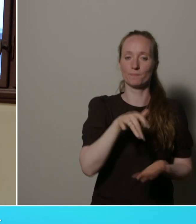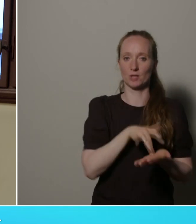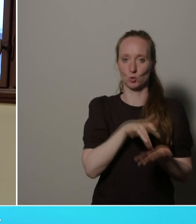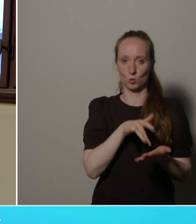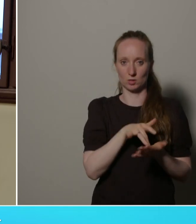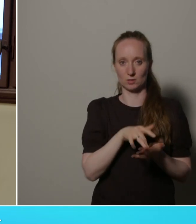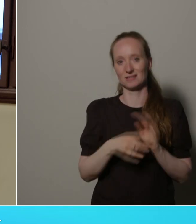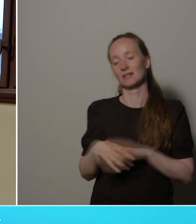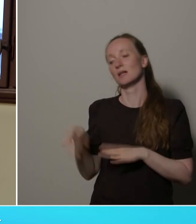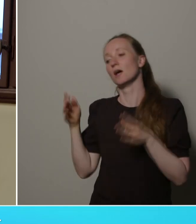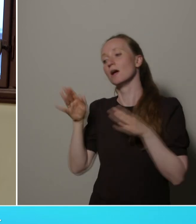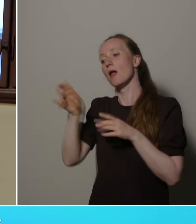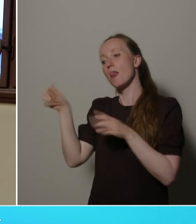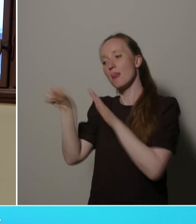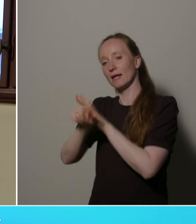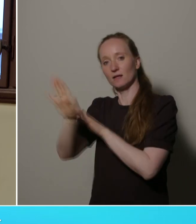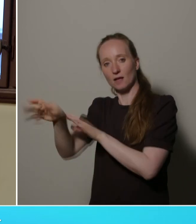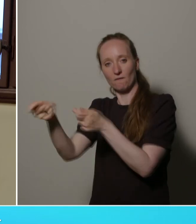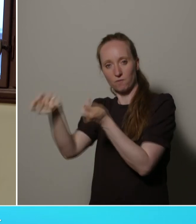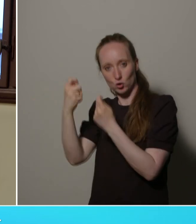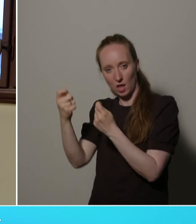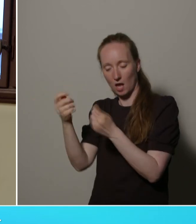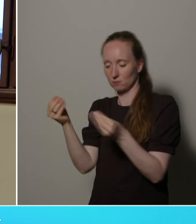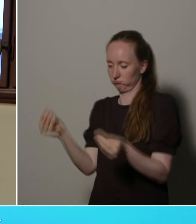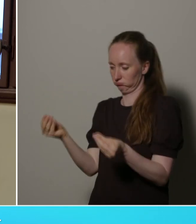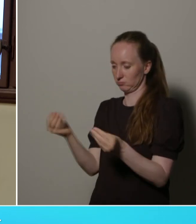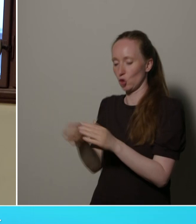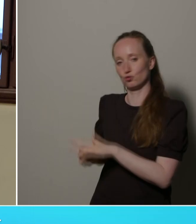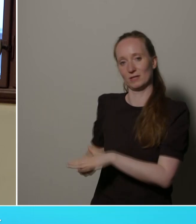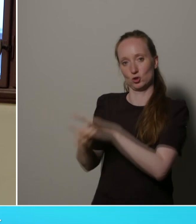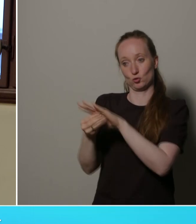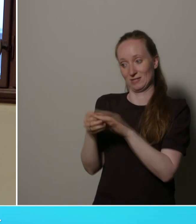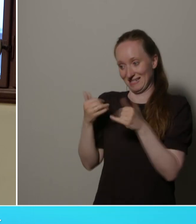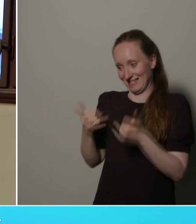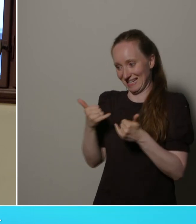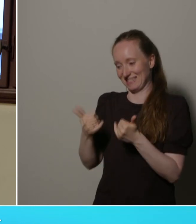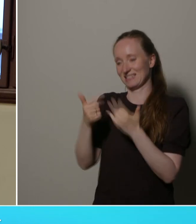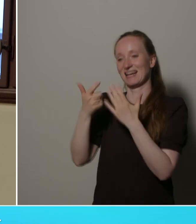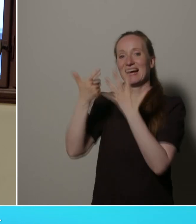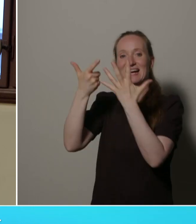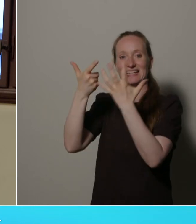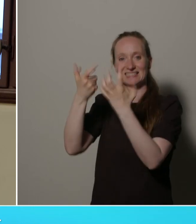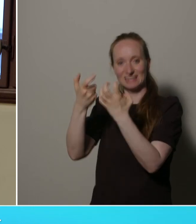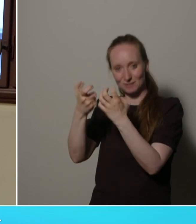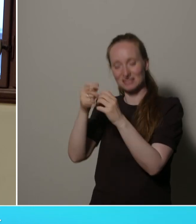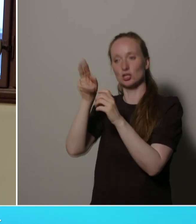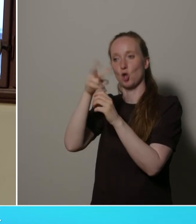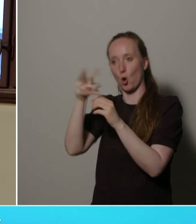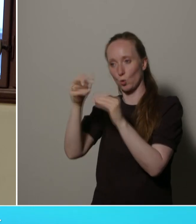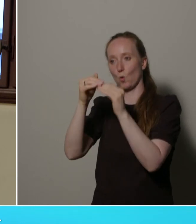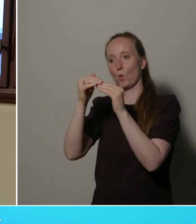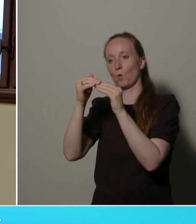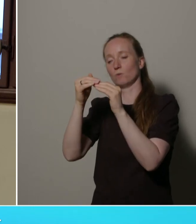der Vorschlag der Linken vorsieht, bedeutet von jetzt 70 Euro, die Monatskarte in Jena kostet, auf 30 Euro, das heißt 40